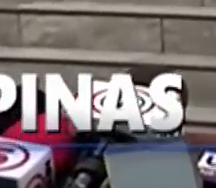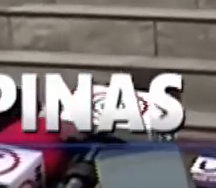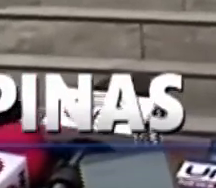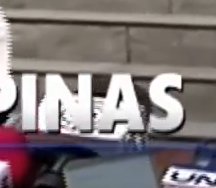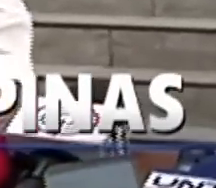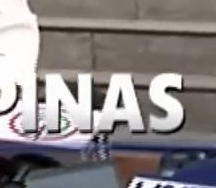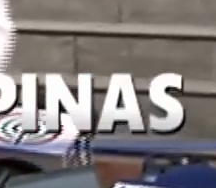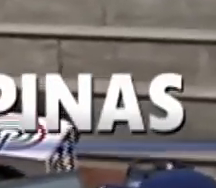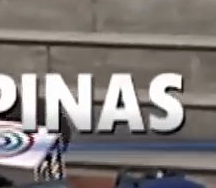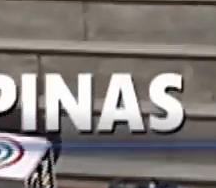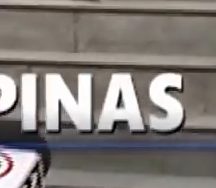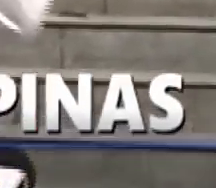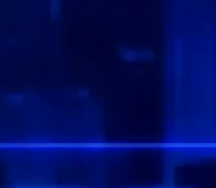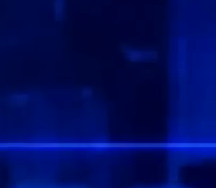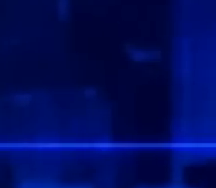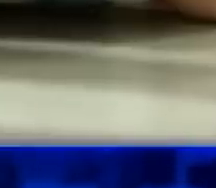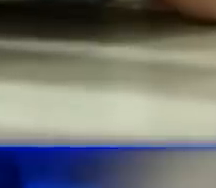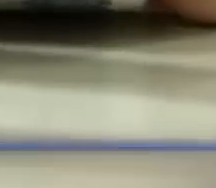ayon sa Department of Justice.